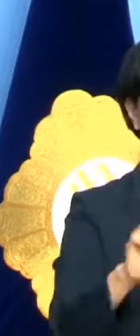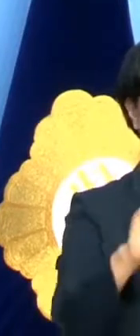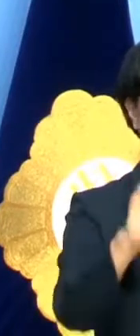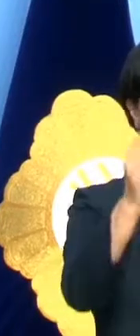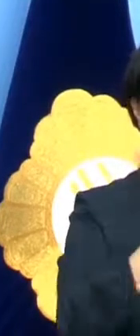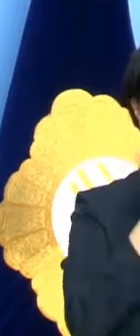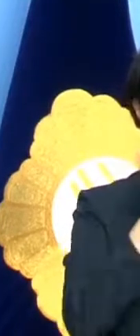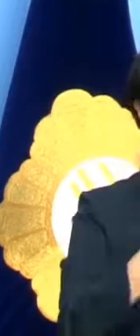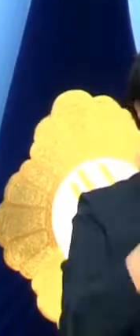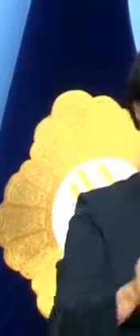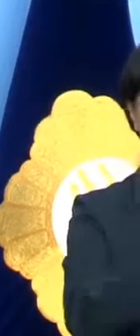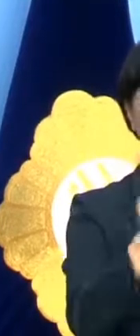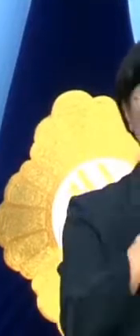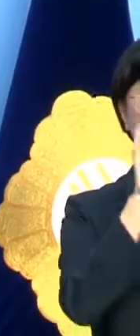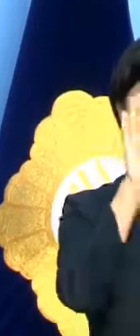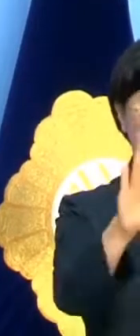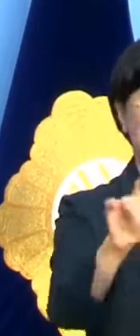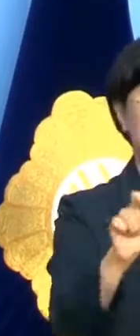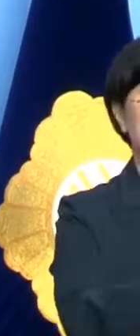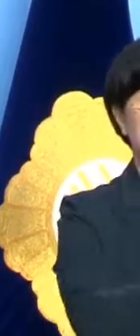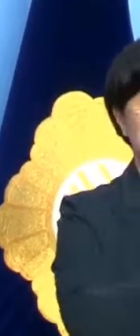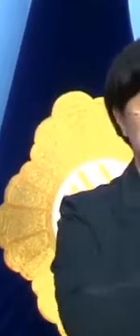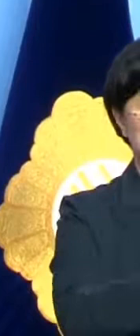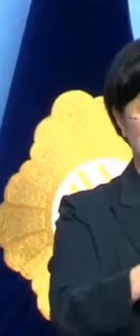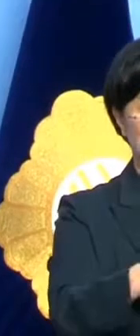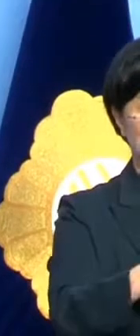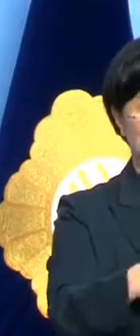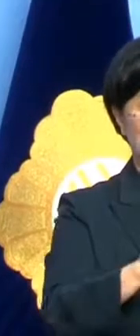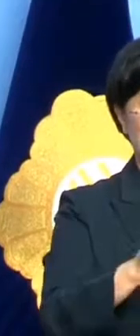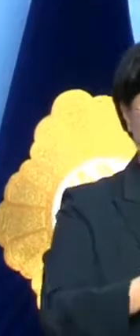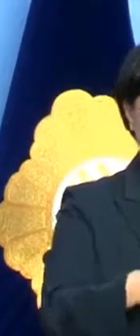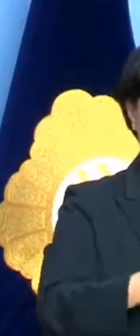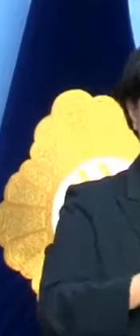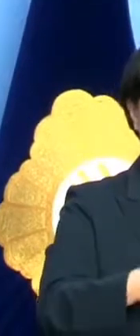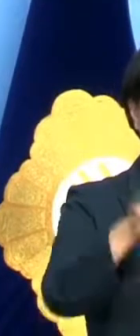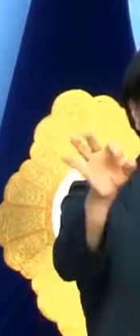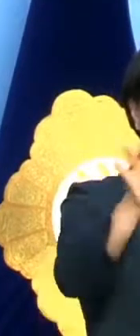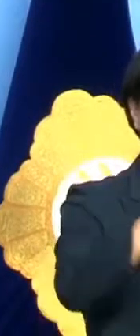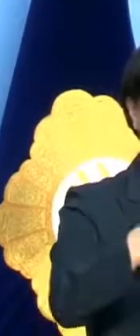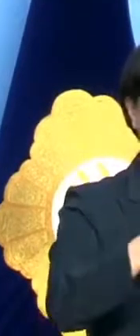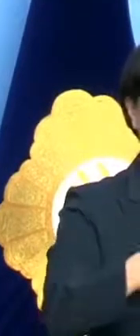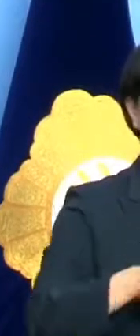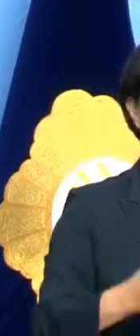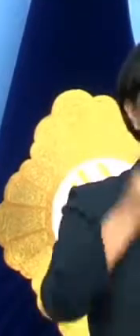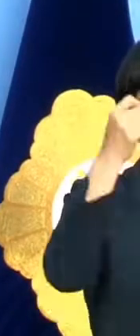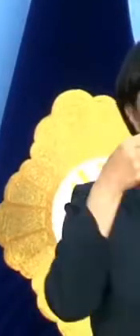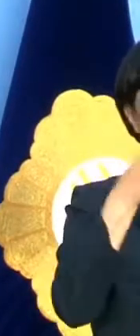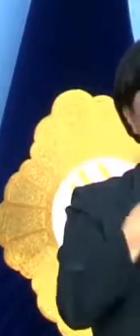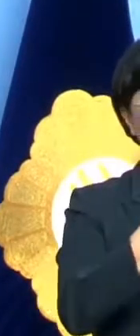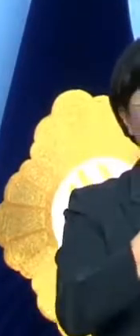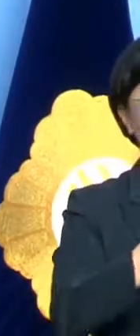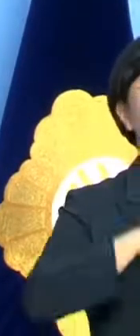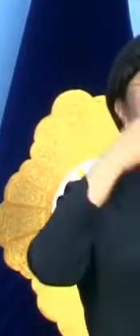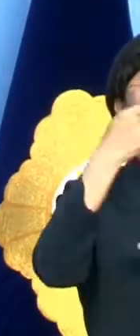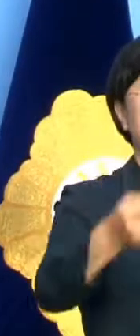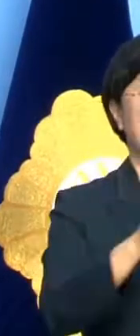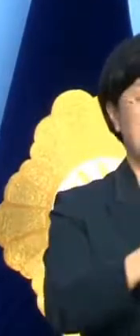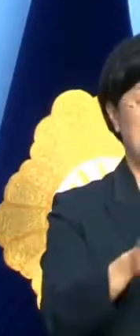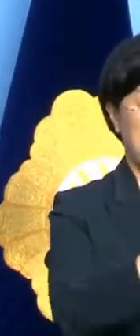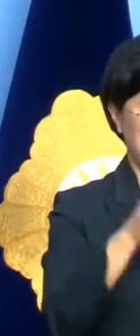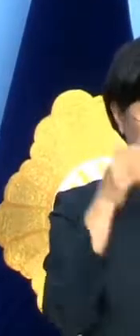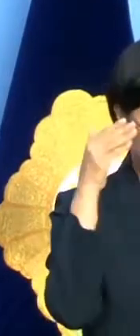하반기 특별 을 재난 특별우표 궁의 저 배 줘 그리고 구색 대책에 만전을